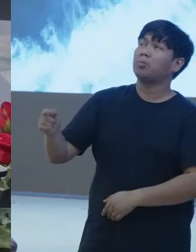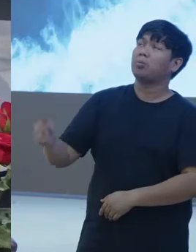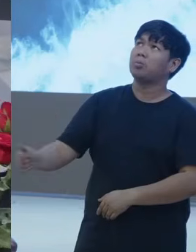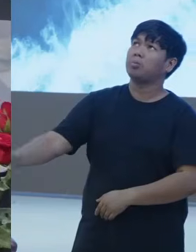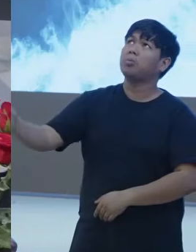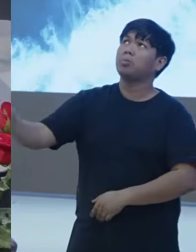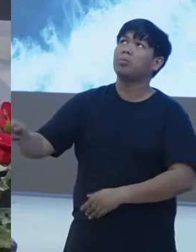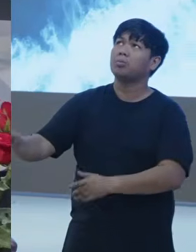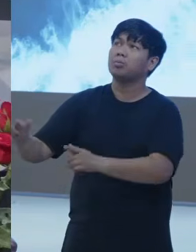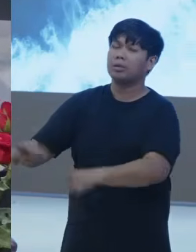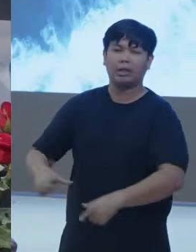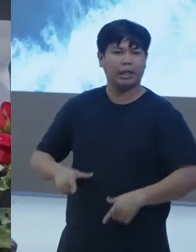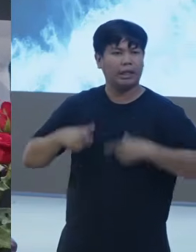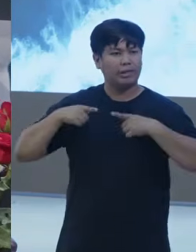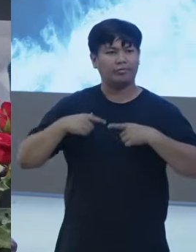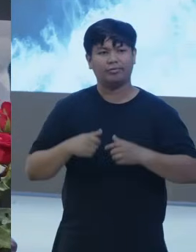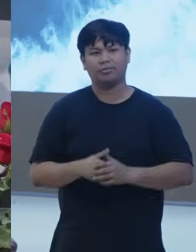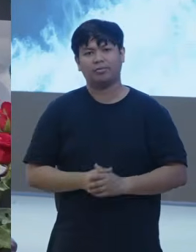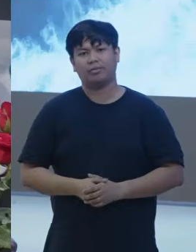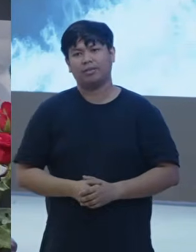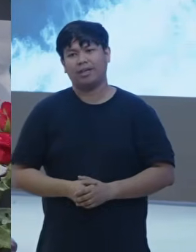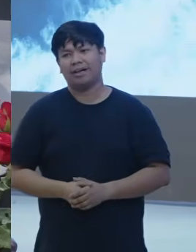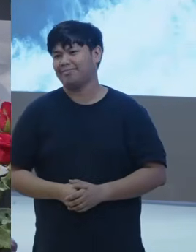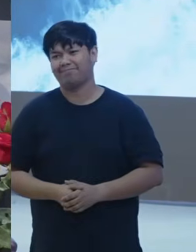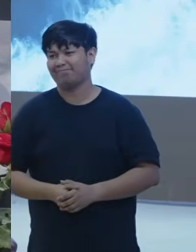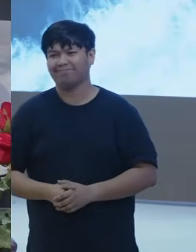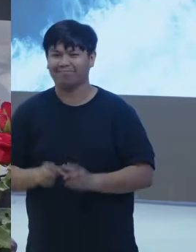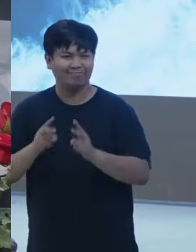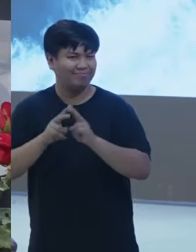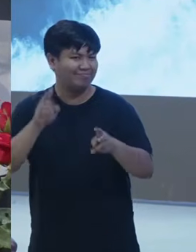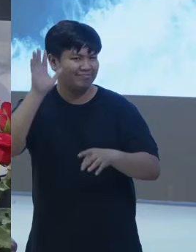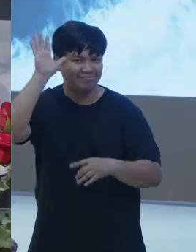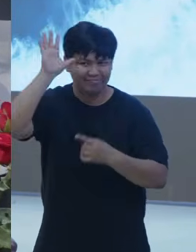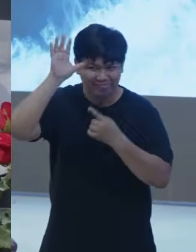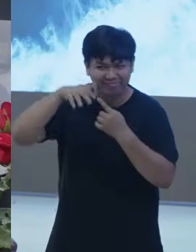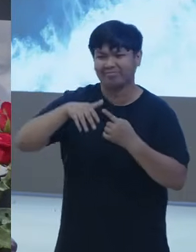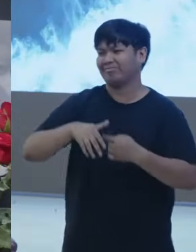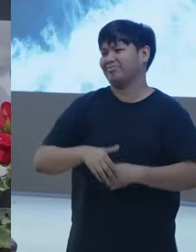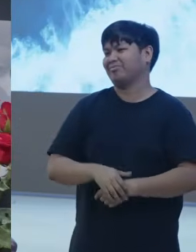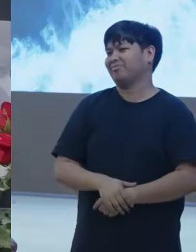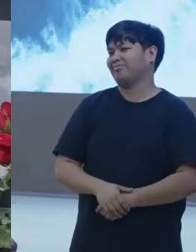Matigas talaga ang ulo nitong propeta na ito. Hindi matanggap ni